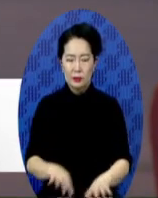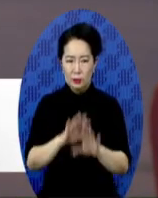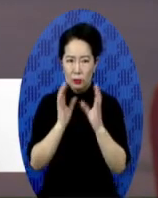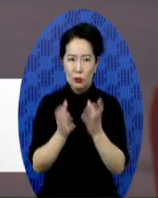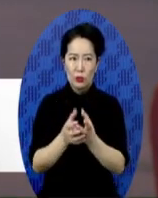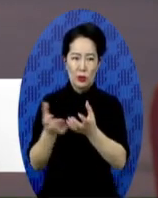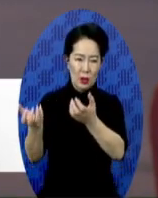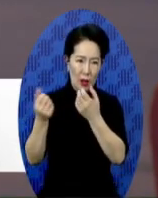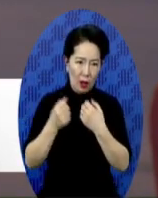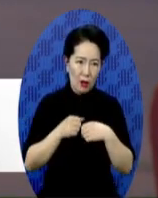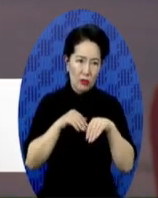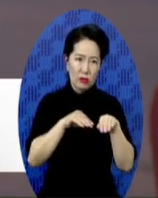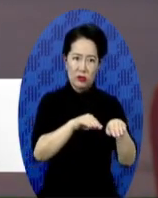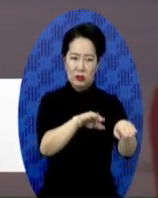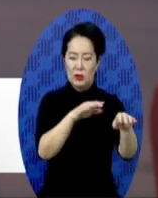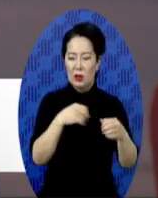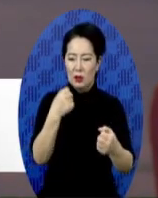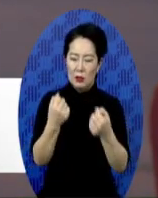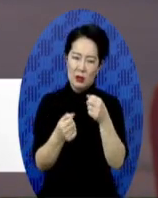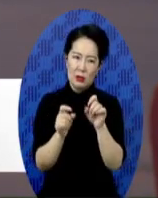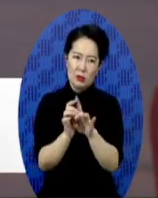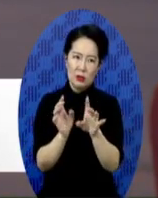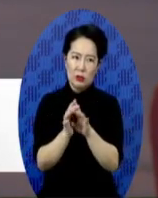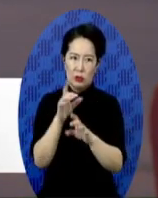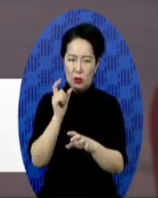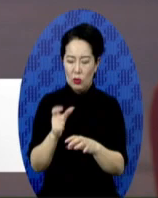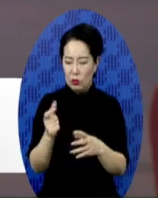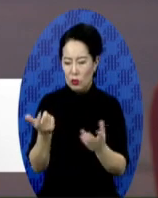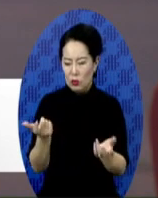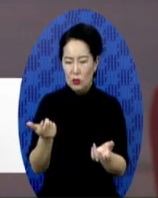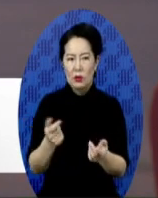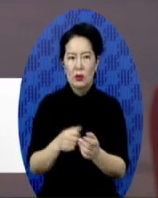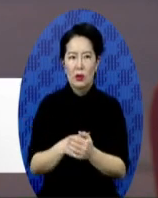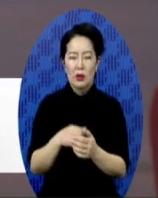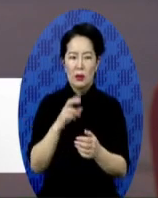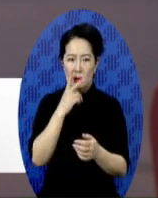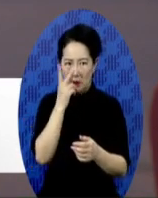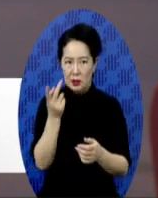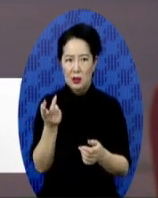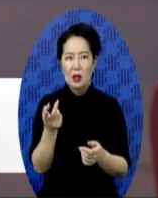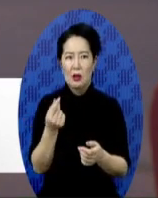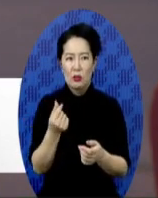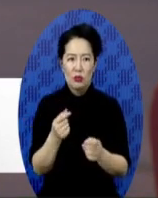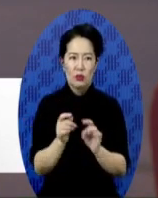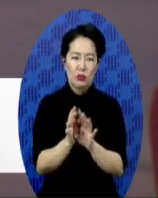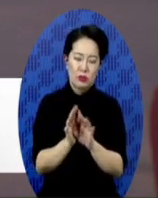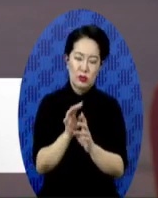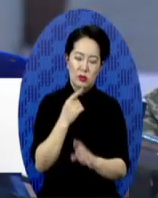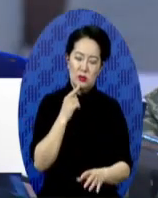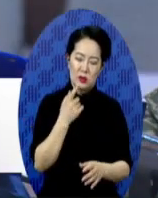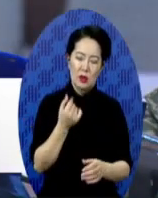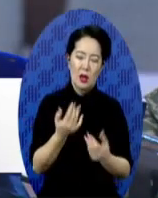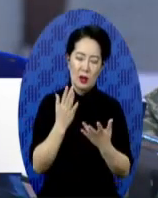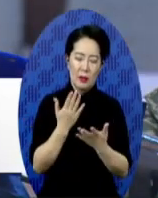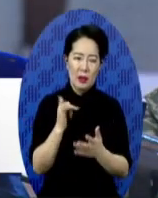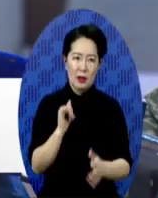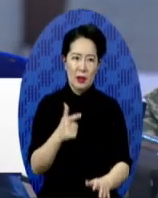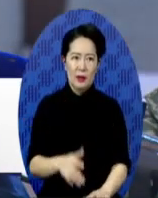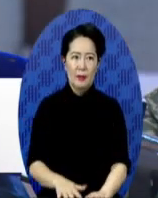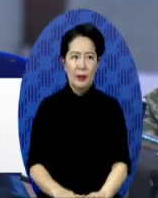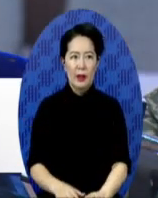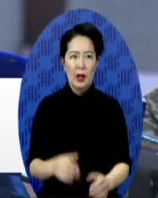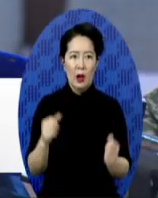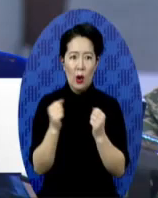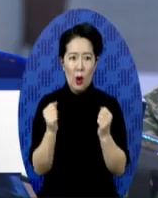бүгдийн наашаа зөөж авчрах техник, хүн үрлцээ, бензин шатхуун бас хүндрэл гардаг. Өвлийн цагт